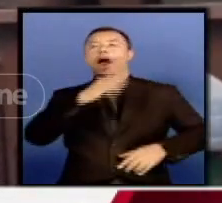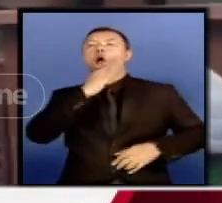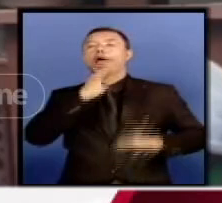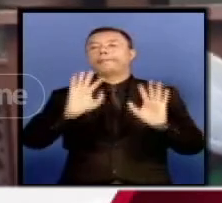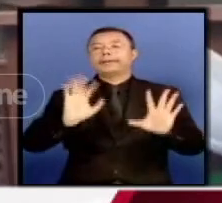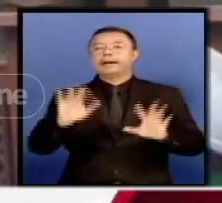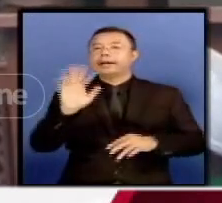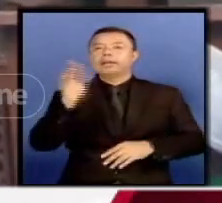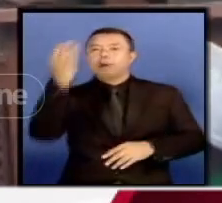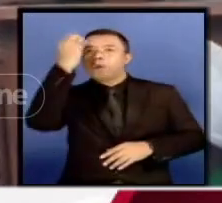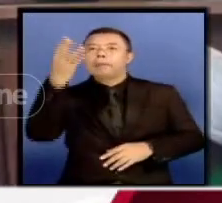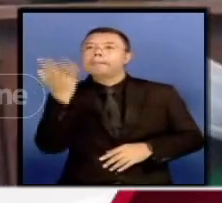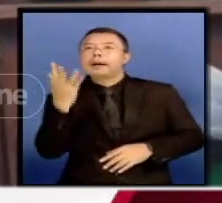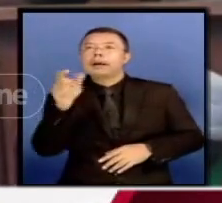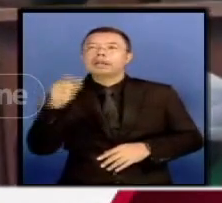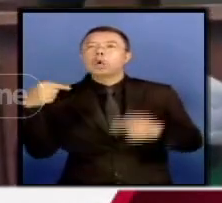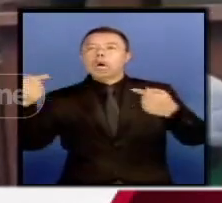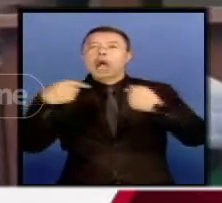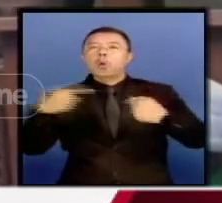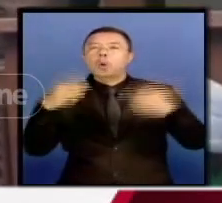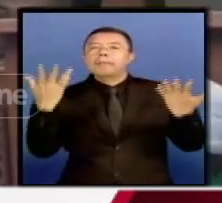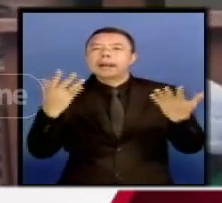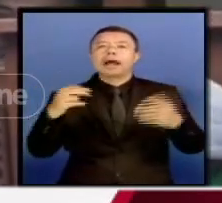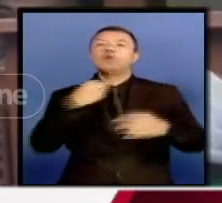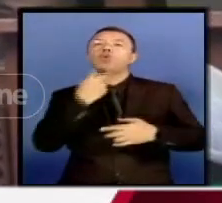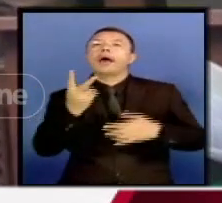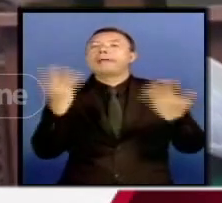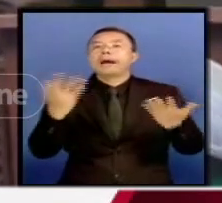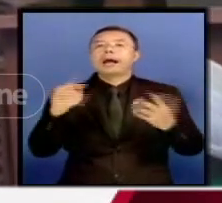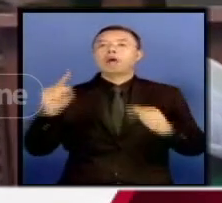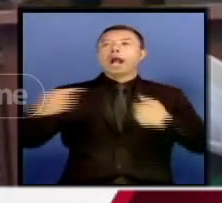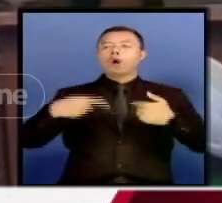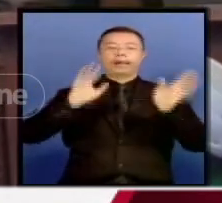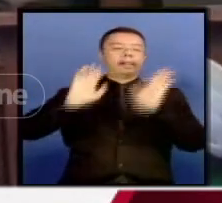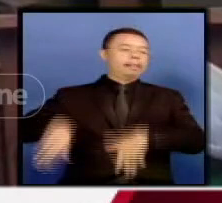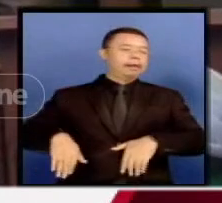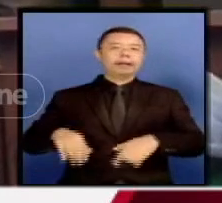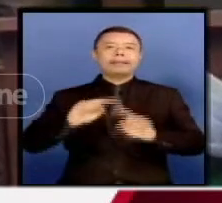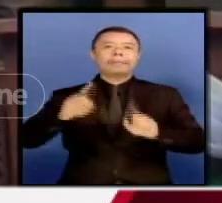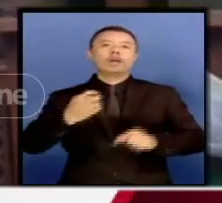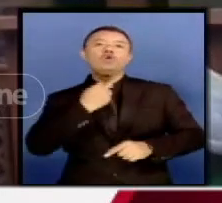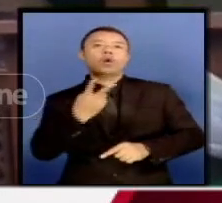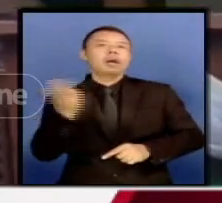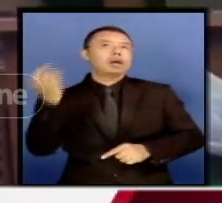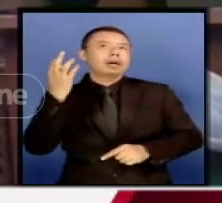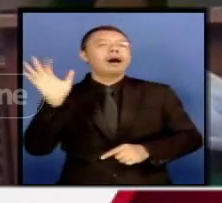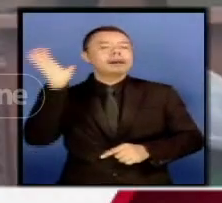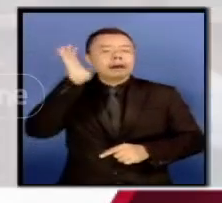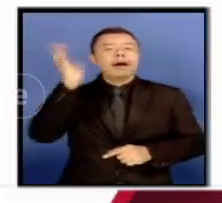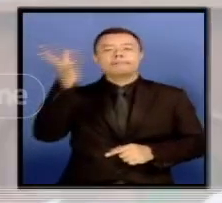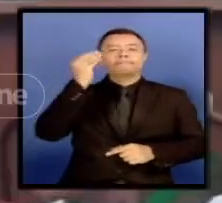bedakan mana noise, mana voice. Betul ya? Yang noise tidak usah dipedulikan, yang voice kita yang kita